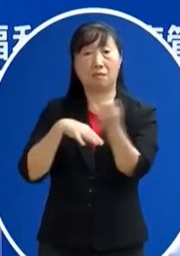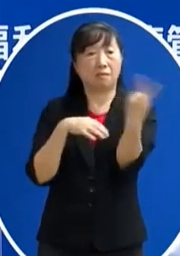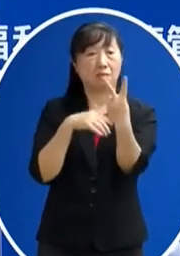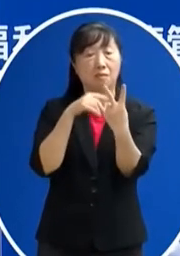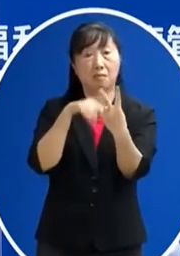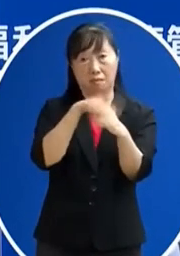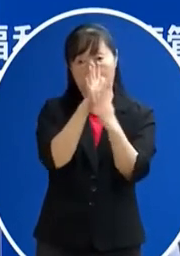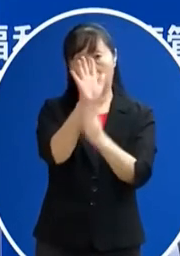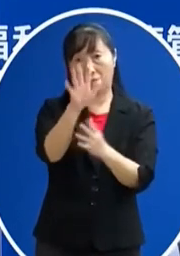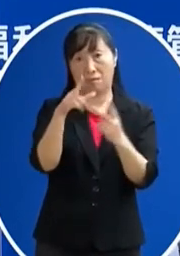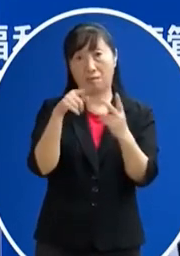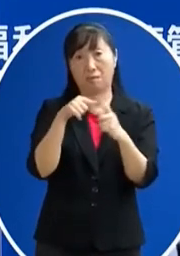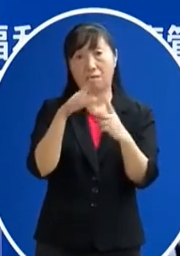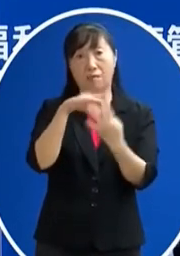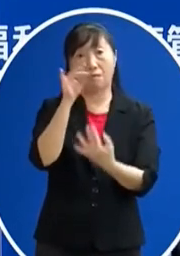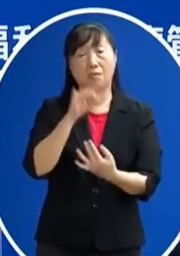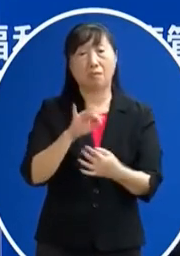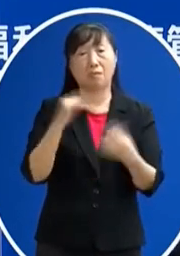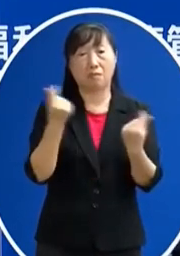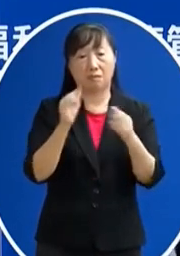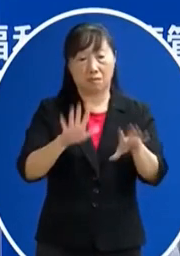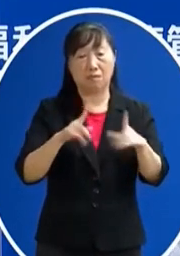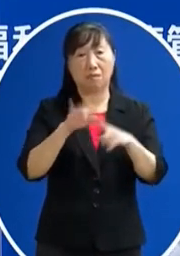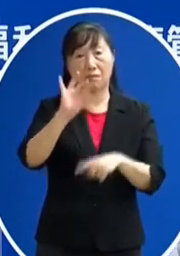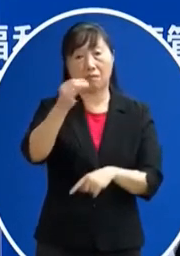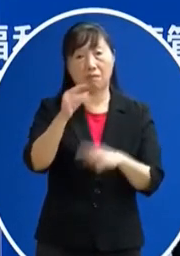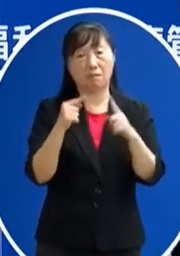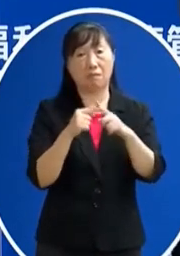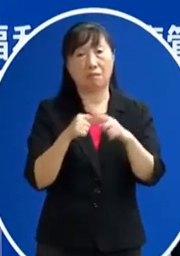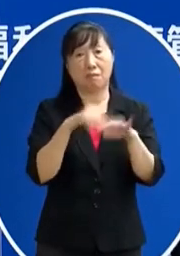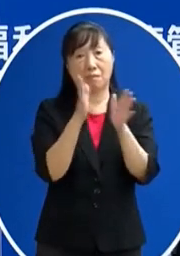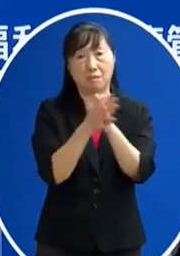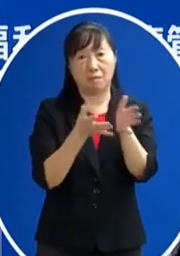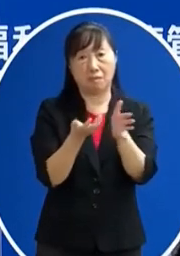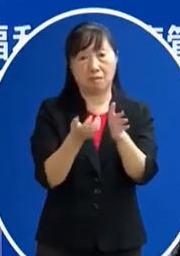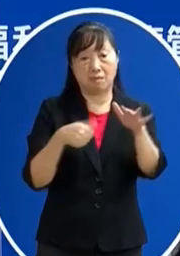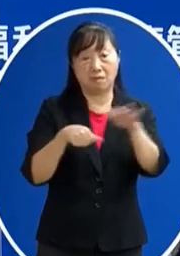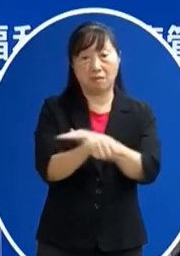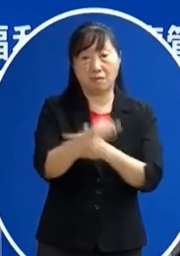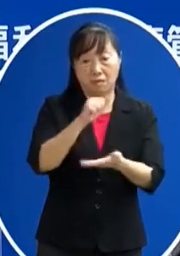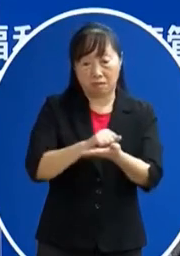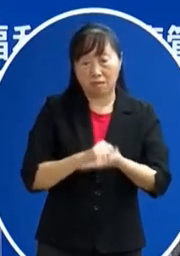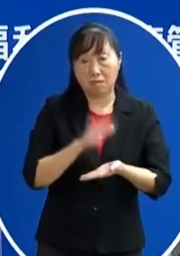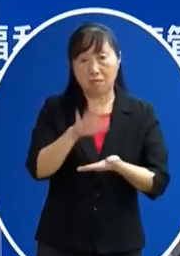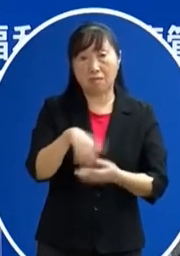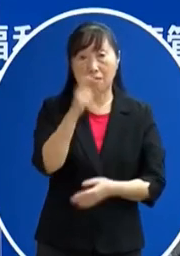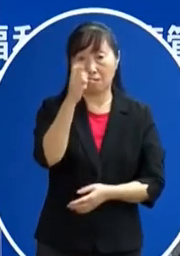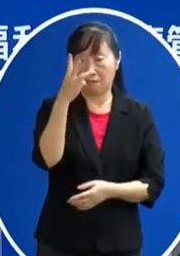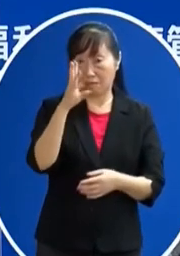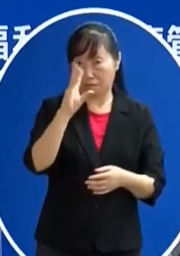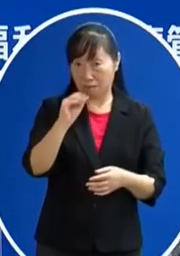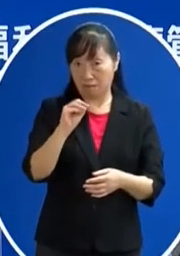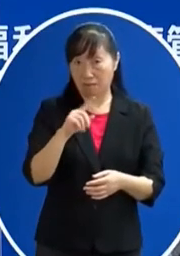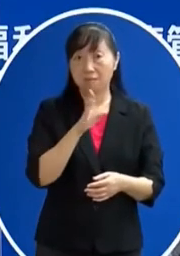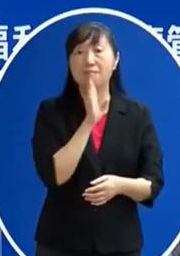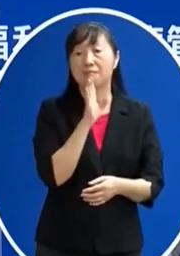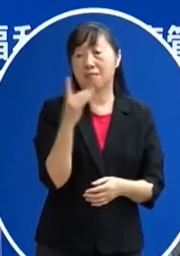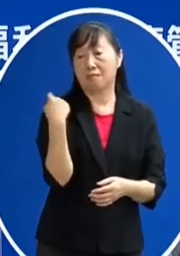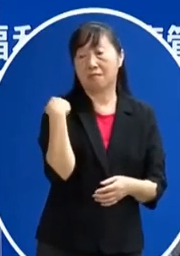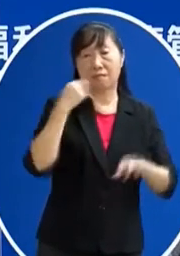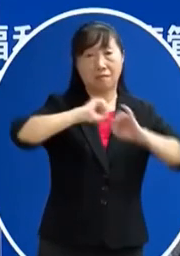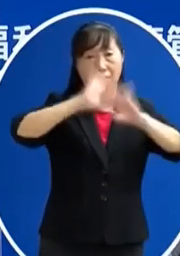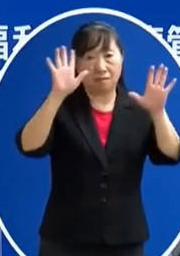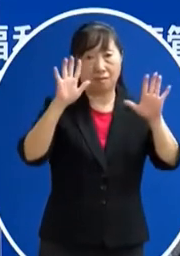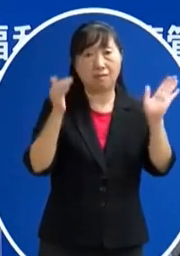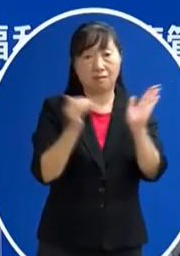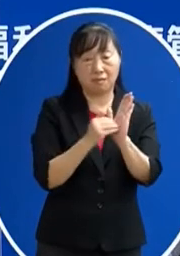大概现在目前有100万人，好，那我刚才讲的13万人，就是说从昨天我们宣布之后。好，那这